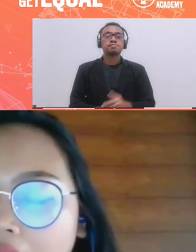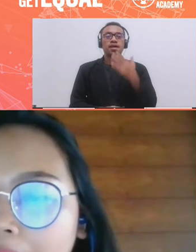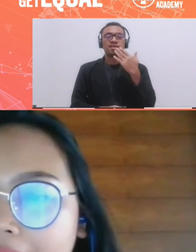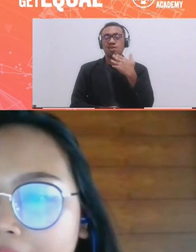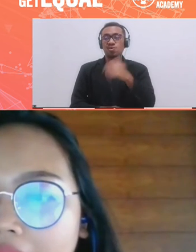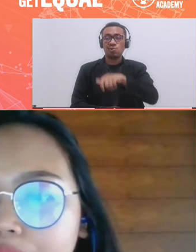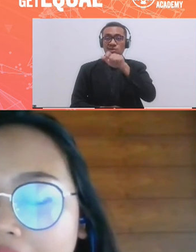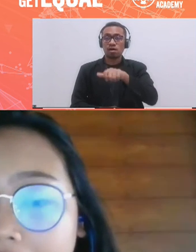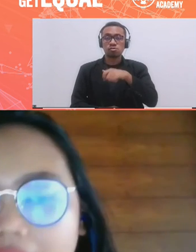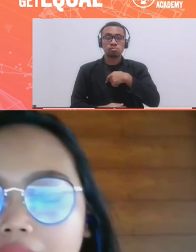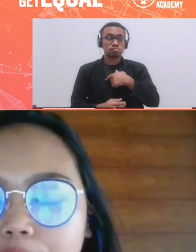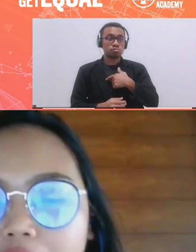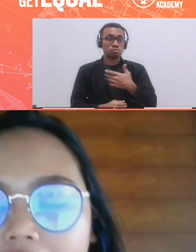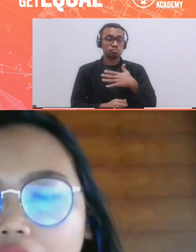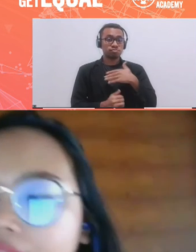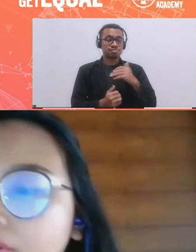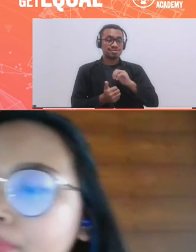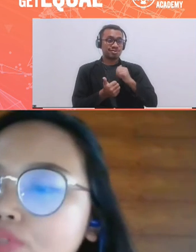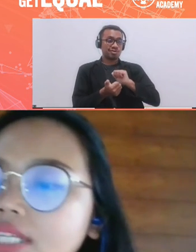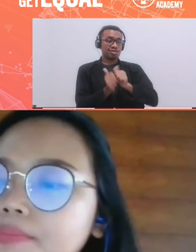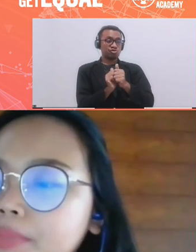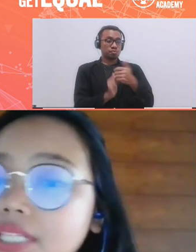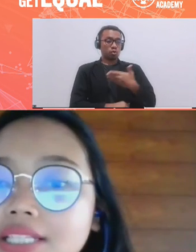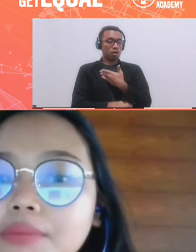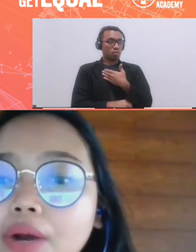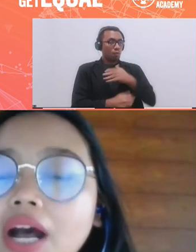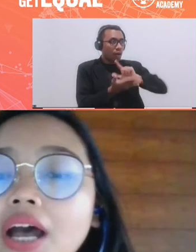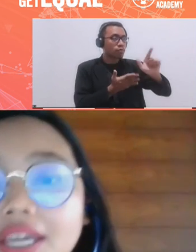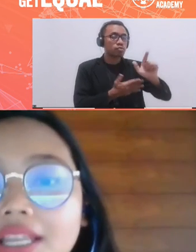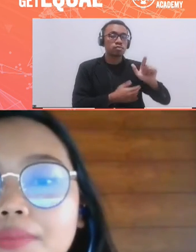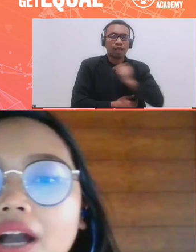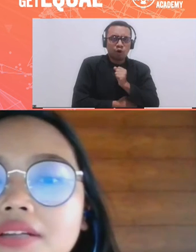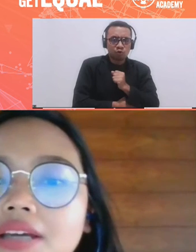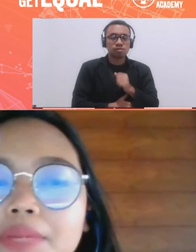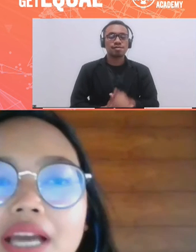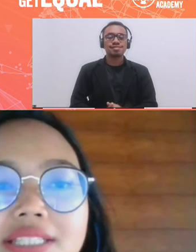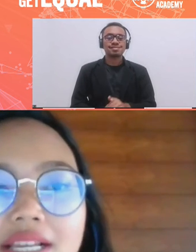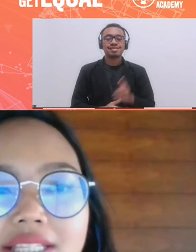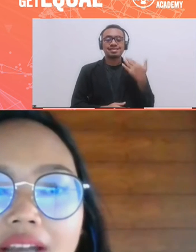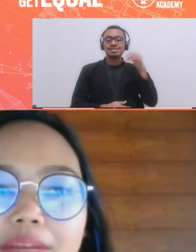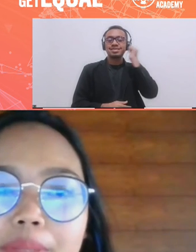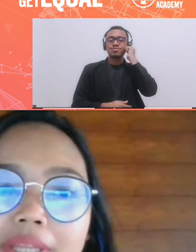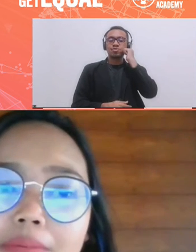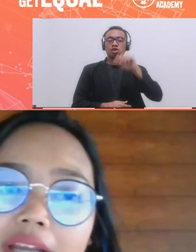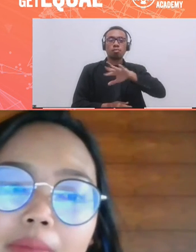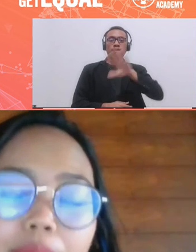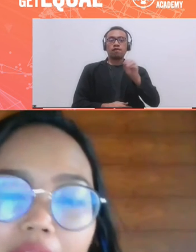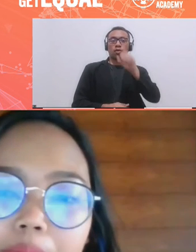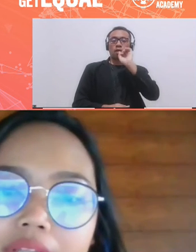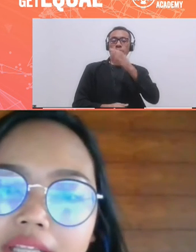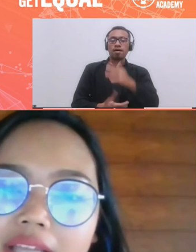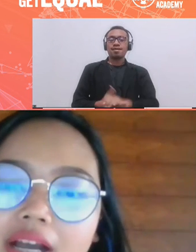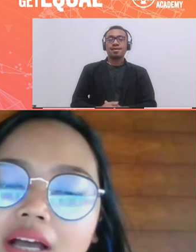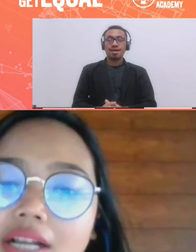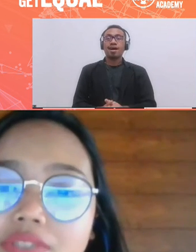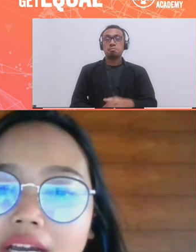Bu apa namanya, yang dari ibu yang dari Kominfo sudah sempat menjelaskan bahwa ya tadi bahkan kriminalisasi terhadap teman-teman yang mau